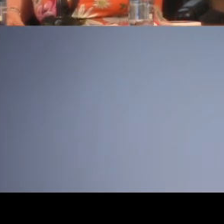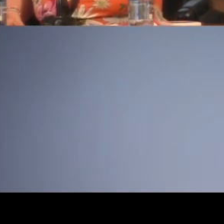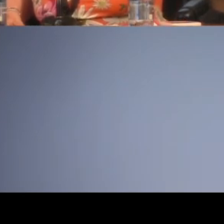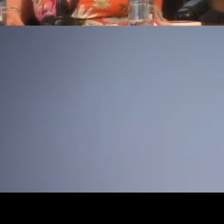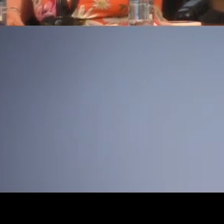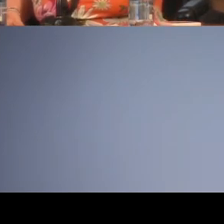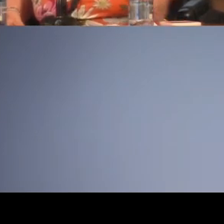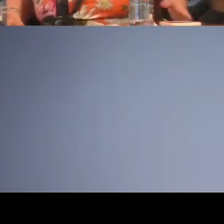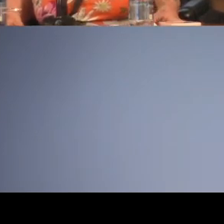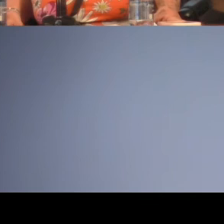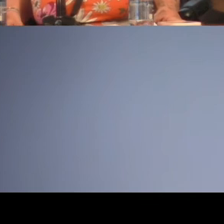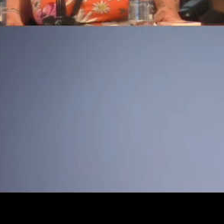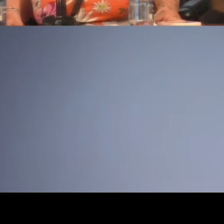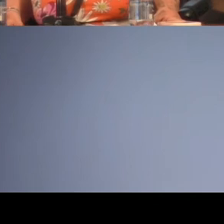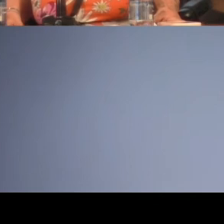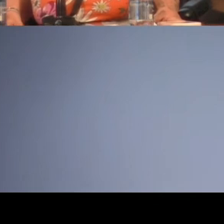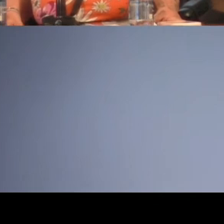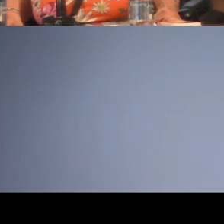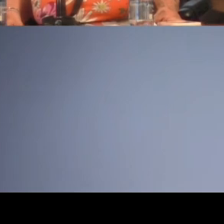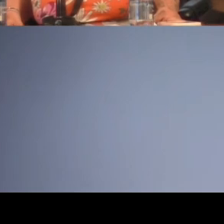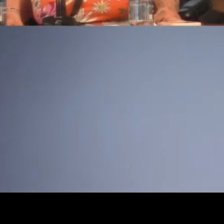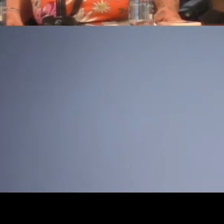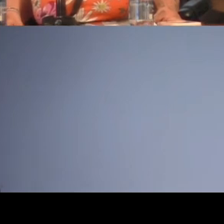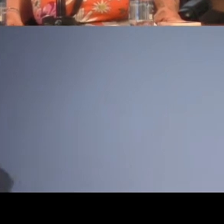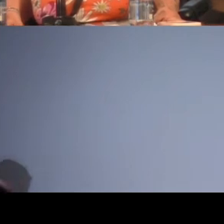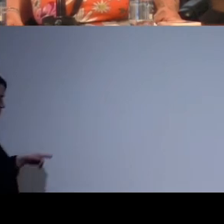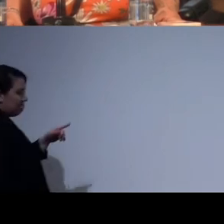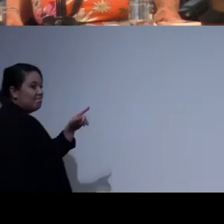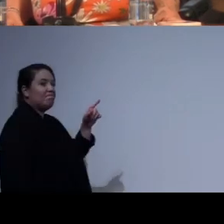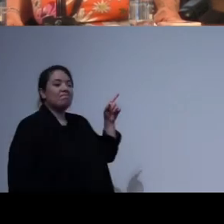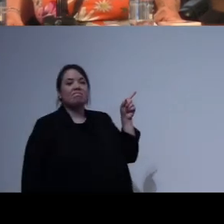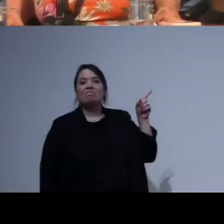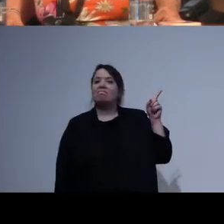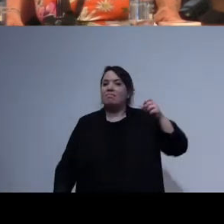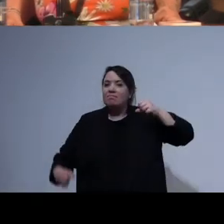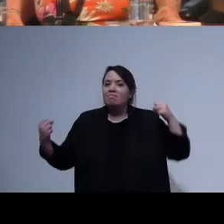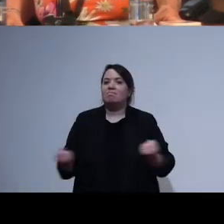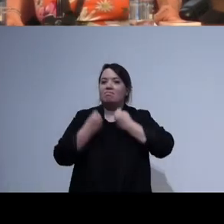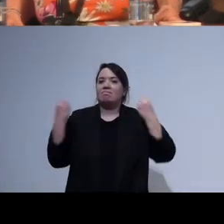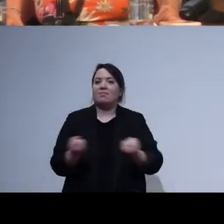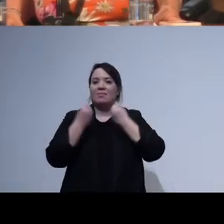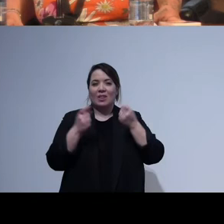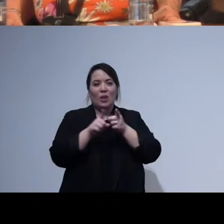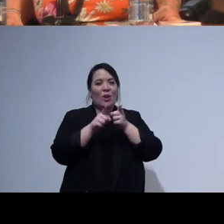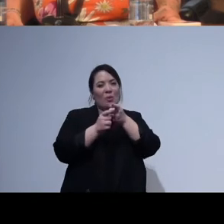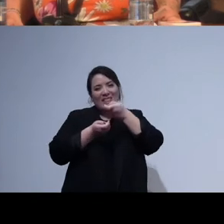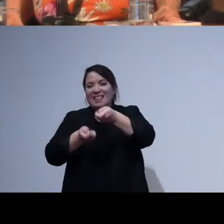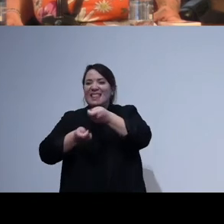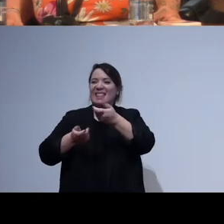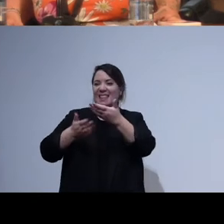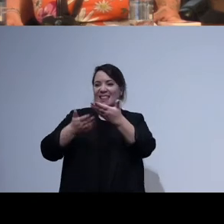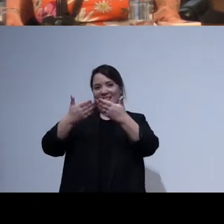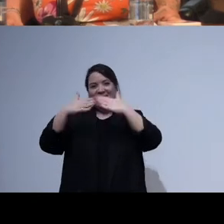E questa è una delle campagne che abbiamo fatto per cercare di incoraggiare le persone a diventare host e parte della campagna